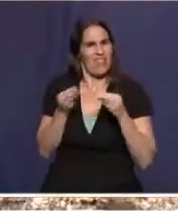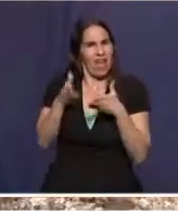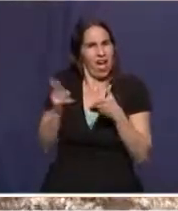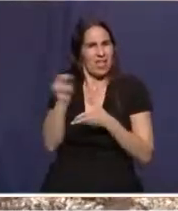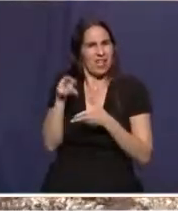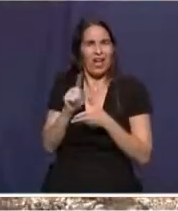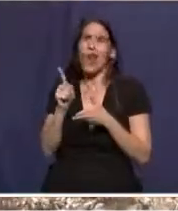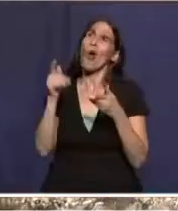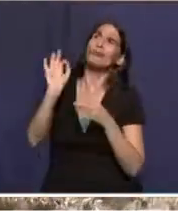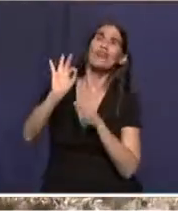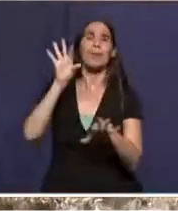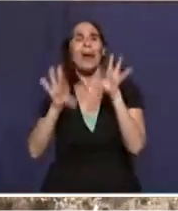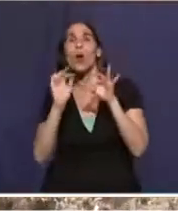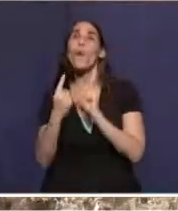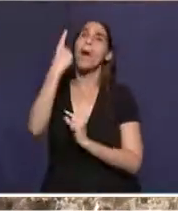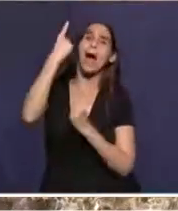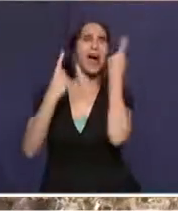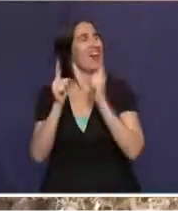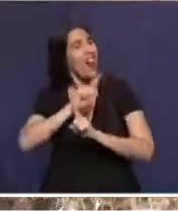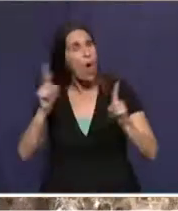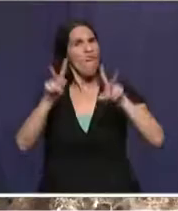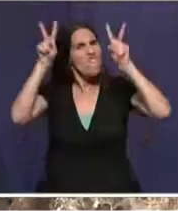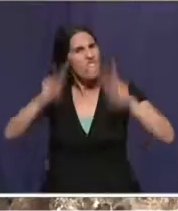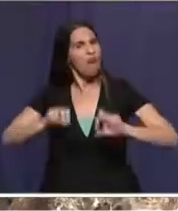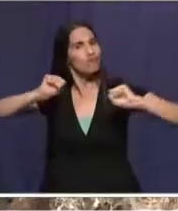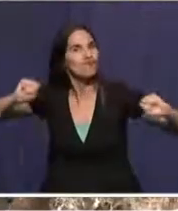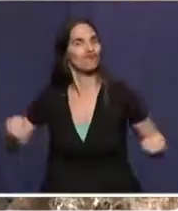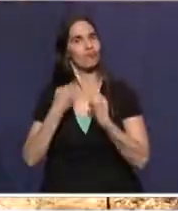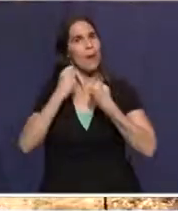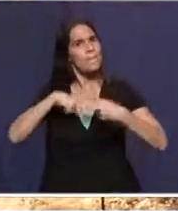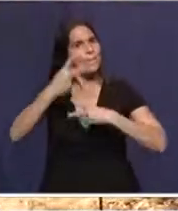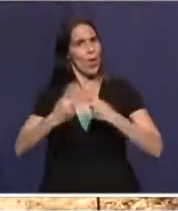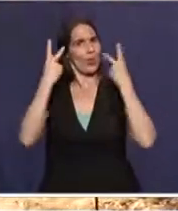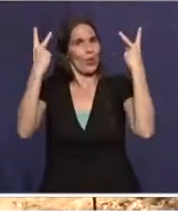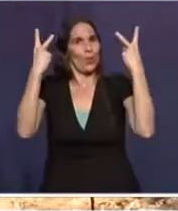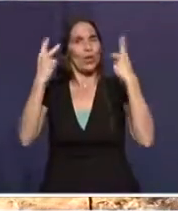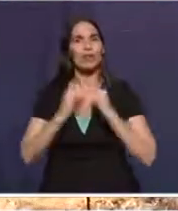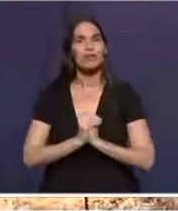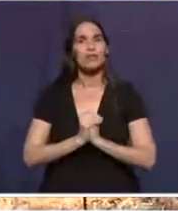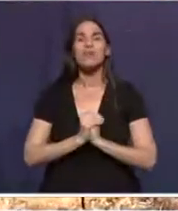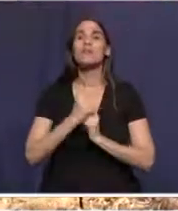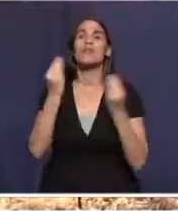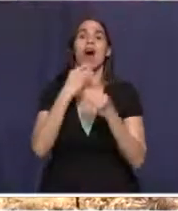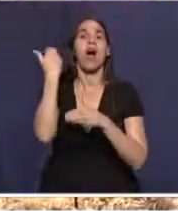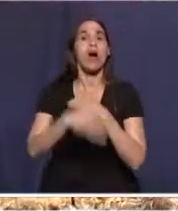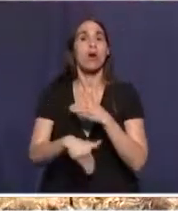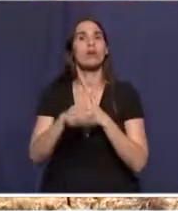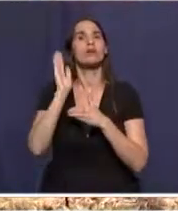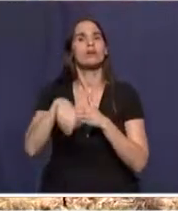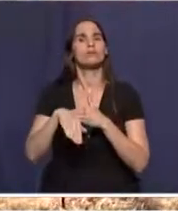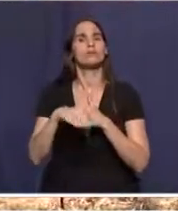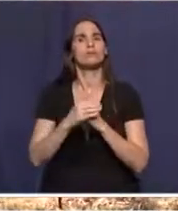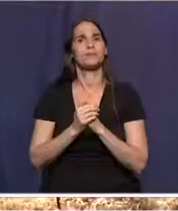בשביל בחירות ולא פעם ב, אלא ממש כפרויקט. והדבר האחרון זה גם